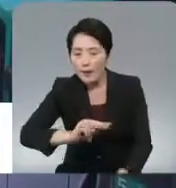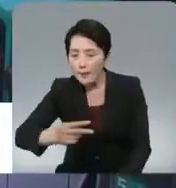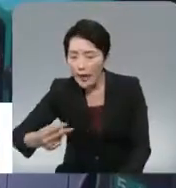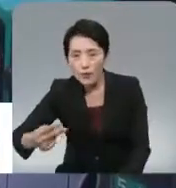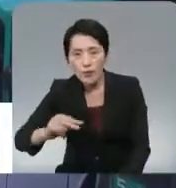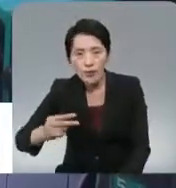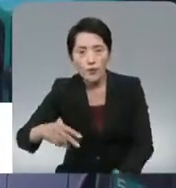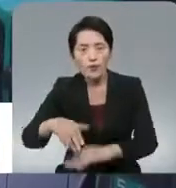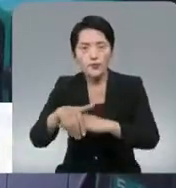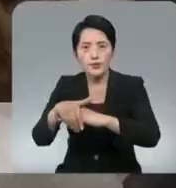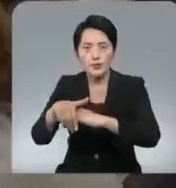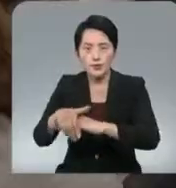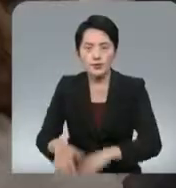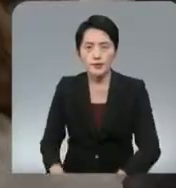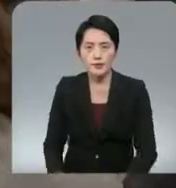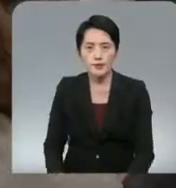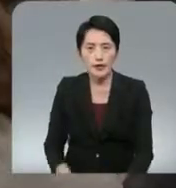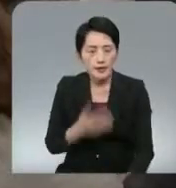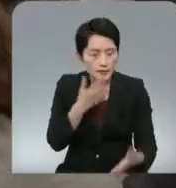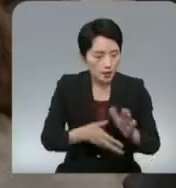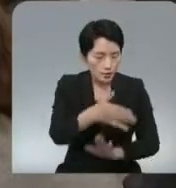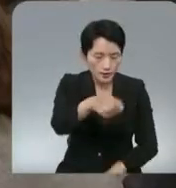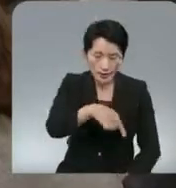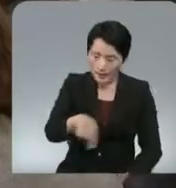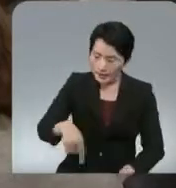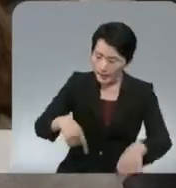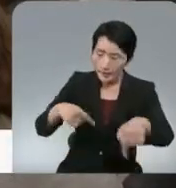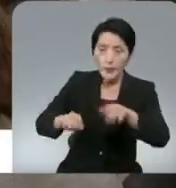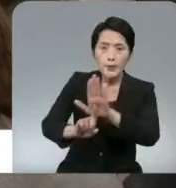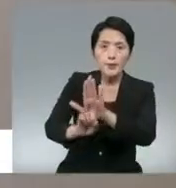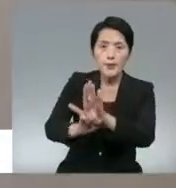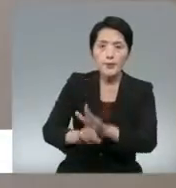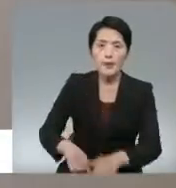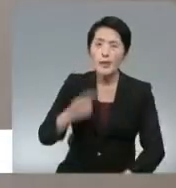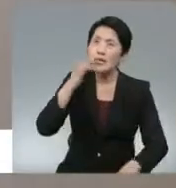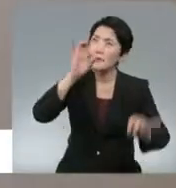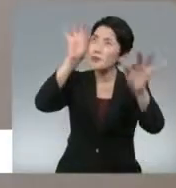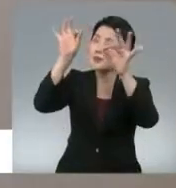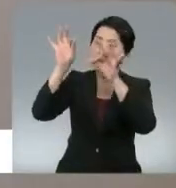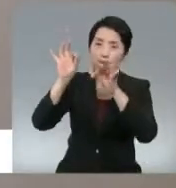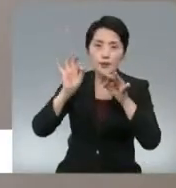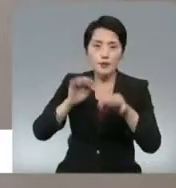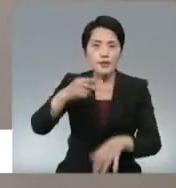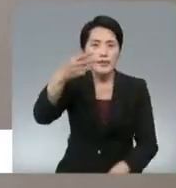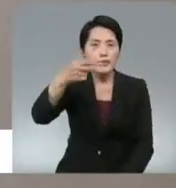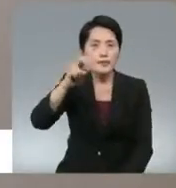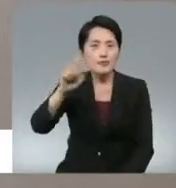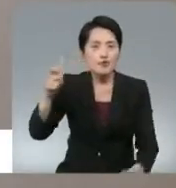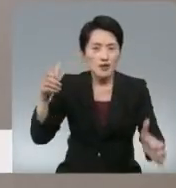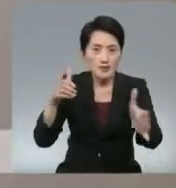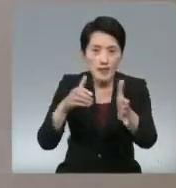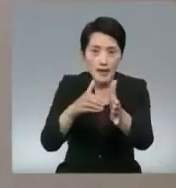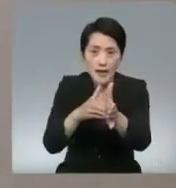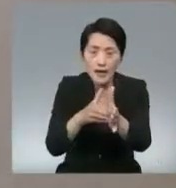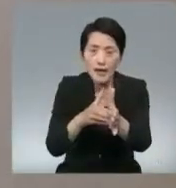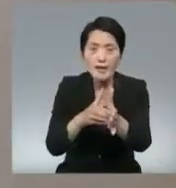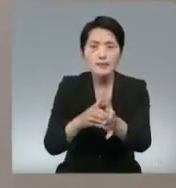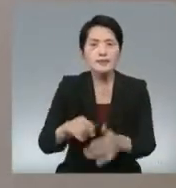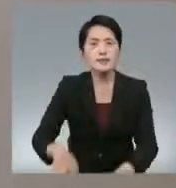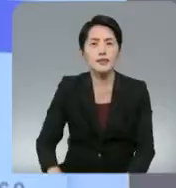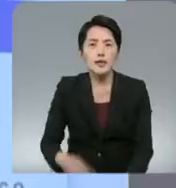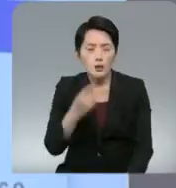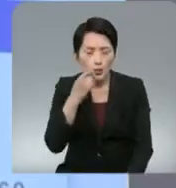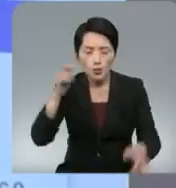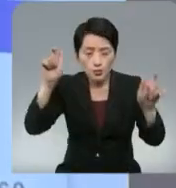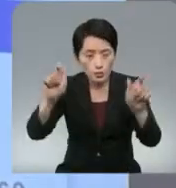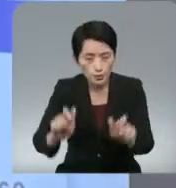bảo hiểm với chi phí thấp cho tài xế giao hàng bằng xe máy Nhằm khuyến khích họ chuyển sang sử dụng xe điện với các biện pháp trên thành phố đặt mục